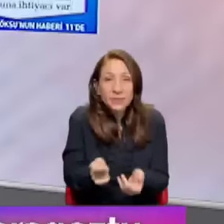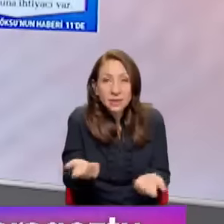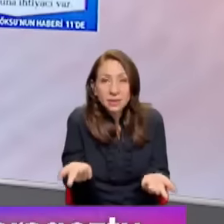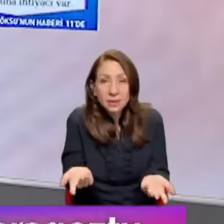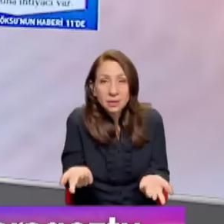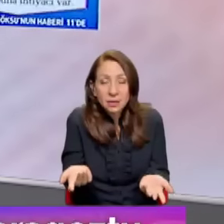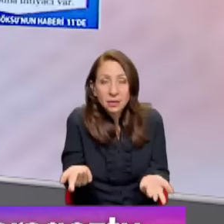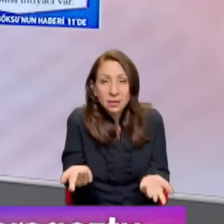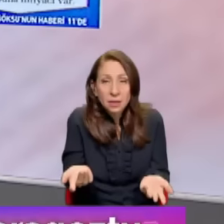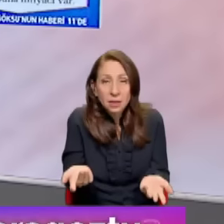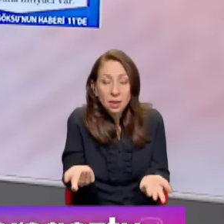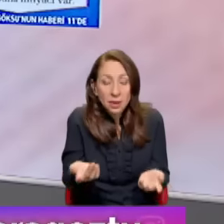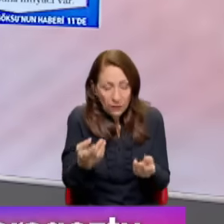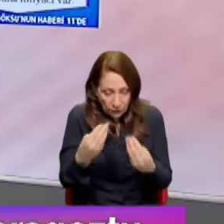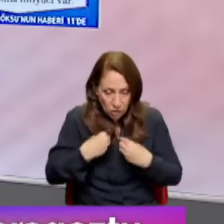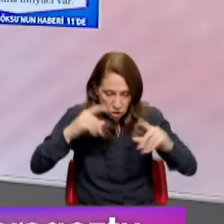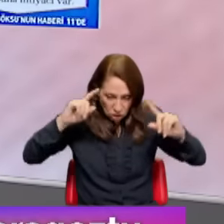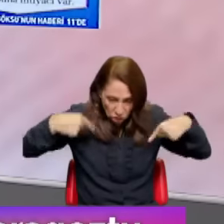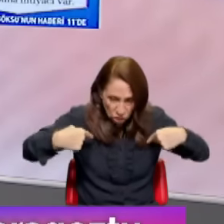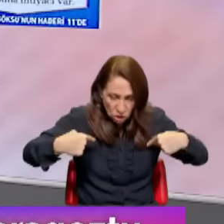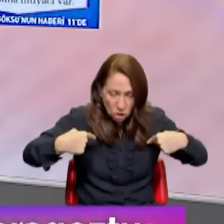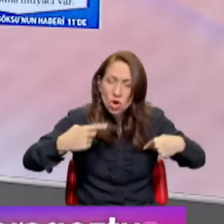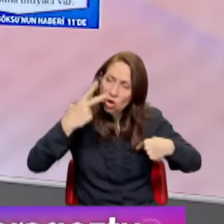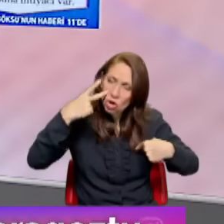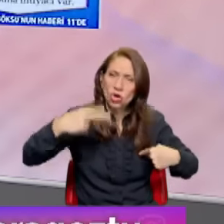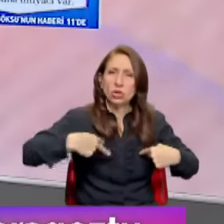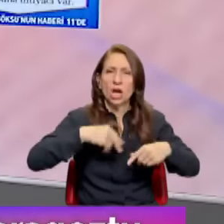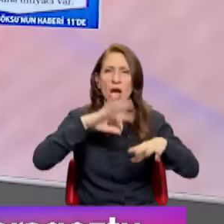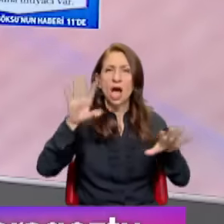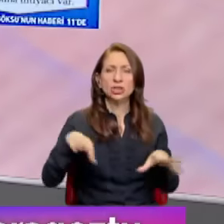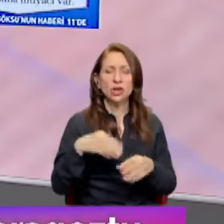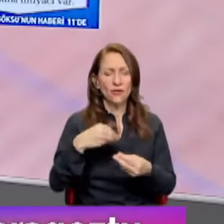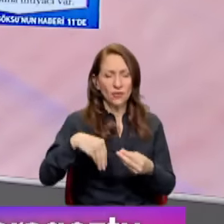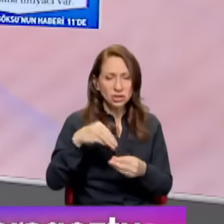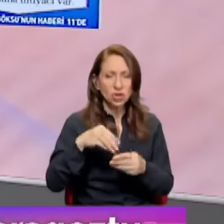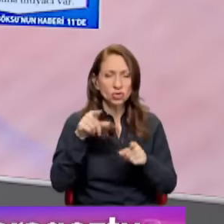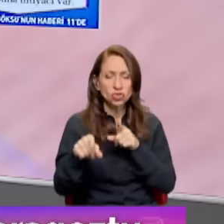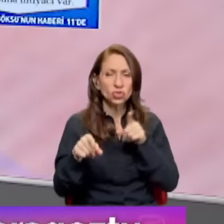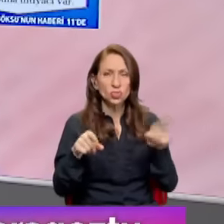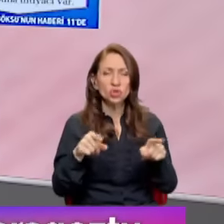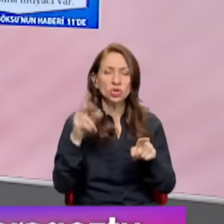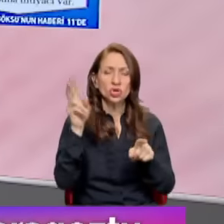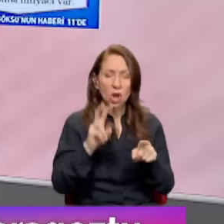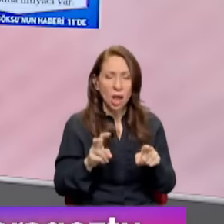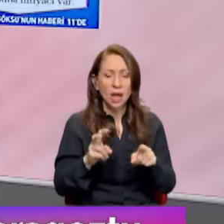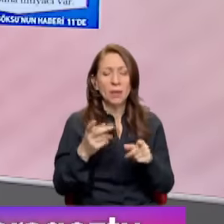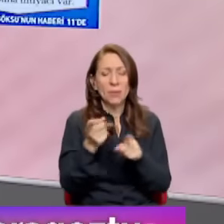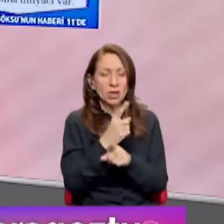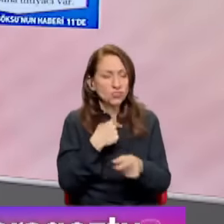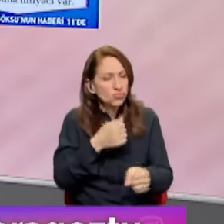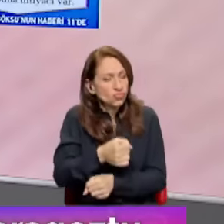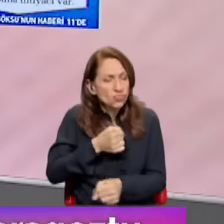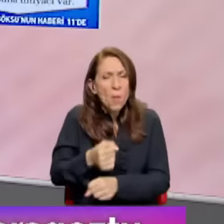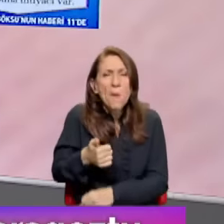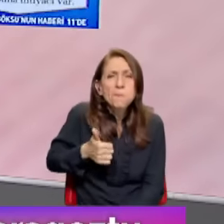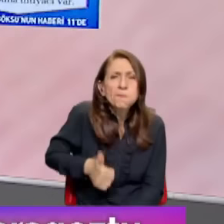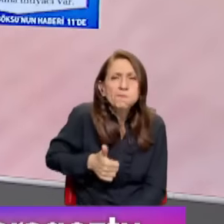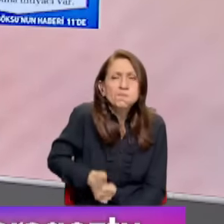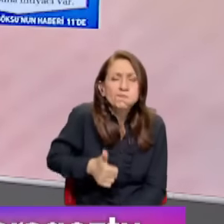geldik verin bu kardeşinize yetkiyi göreceksiniz her şeyle faizle şununla bununla dolarla nasıl mücadele